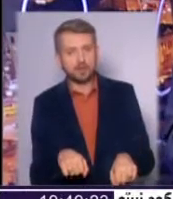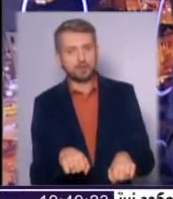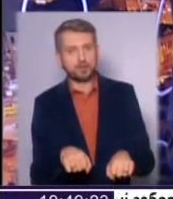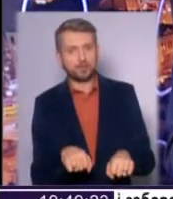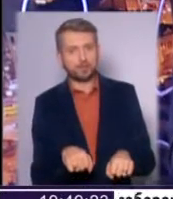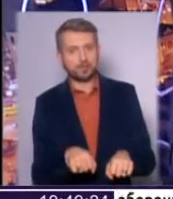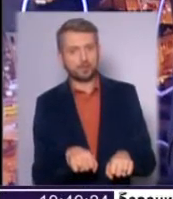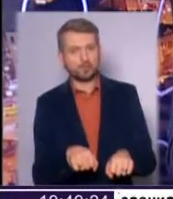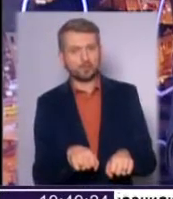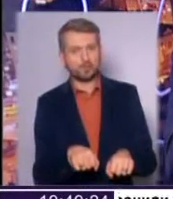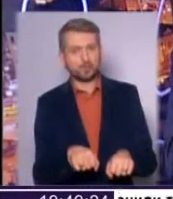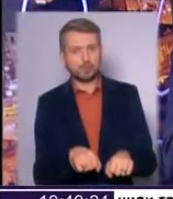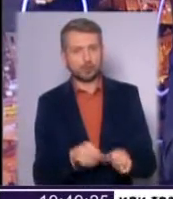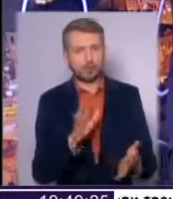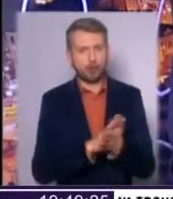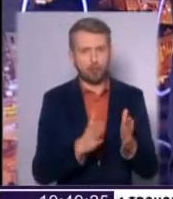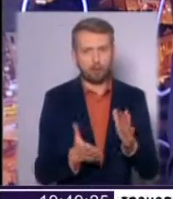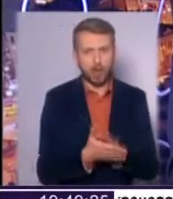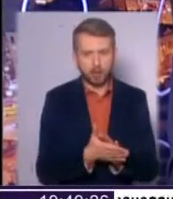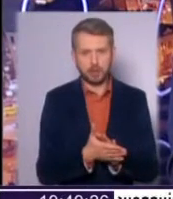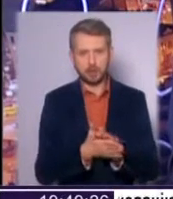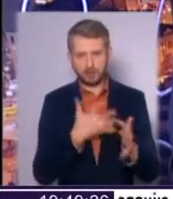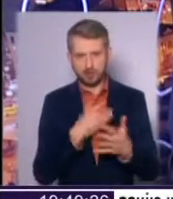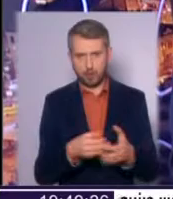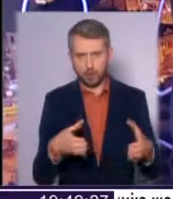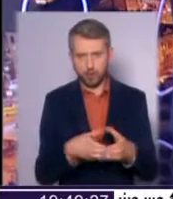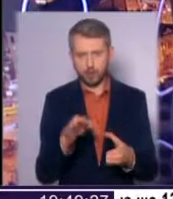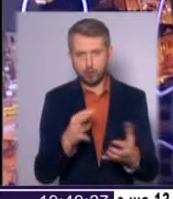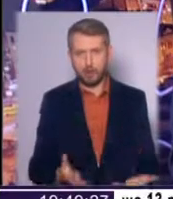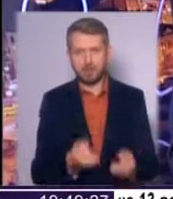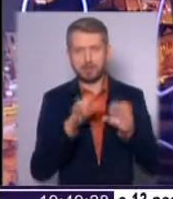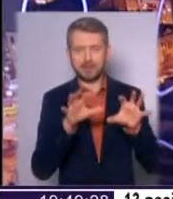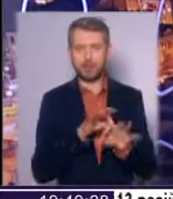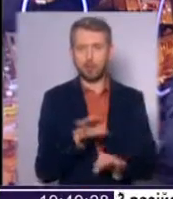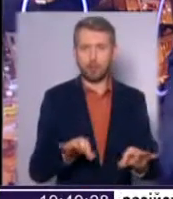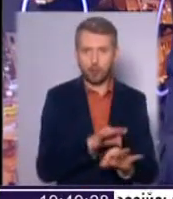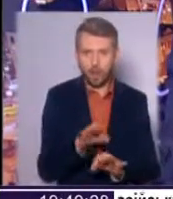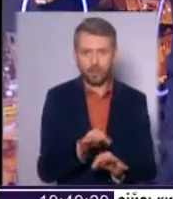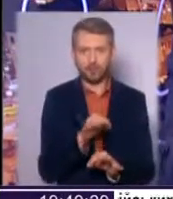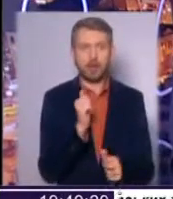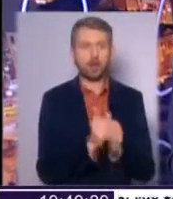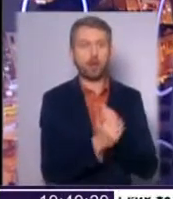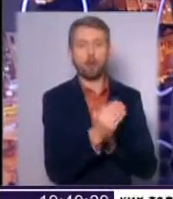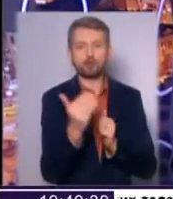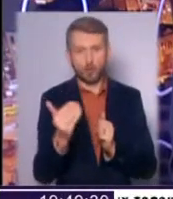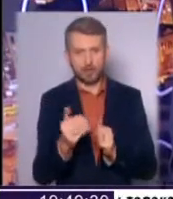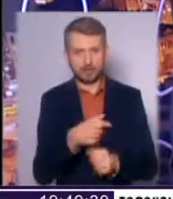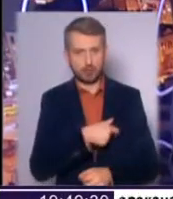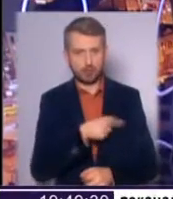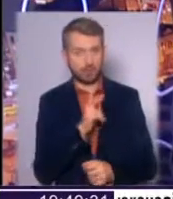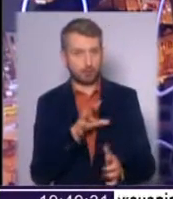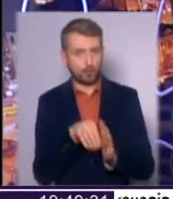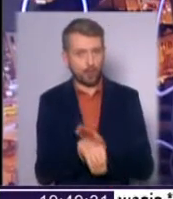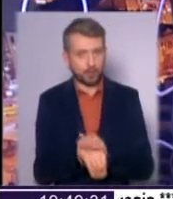можливість домовлятися в межах своєї групи щодо підтримання законопроєктів кожного із депутатів, які до неї